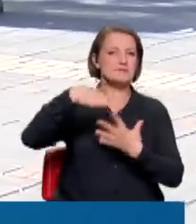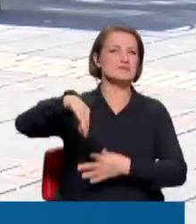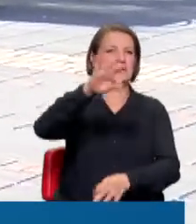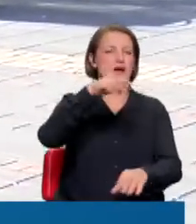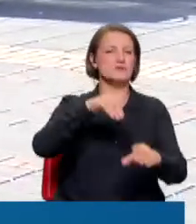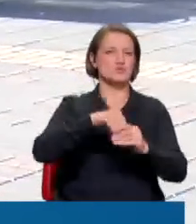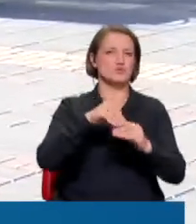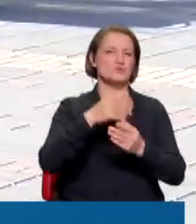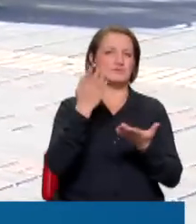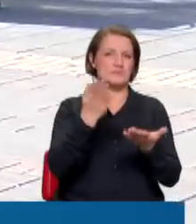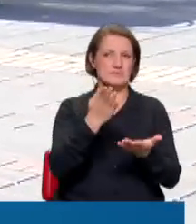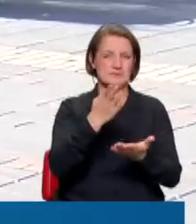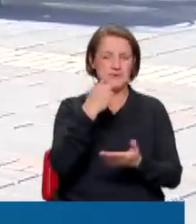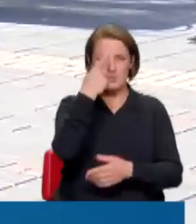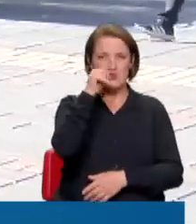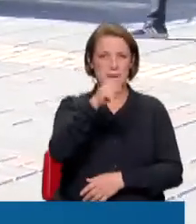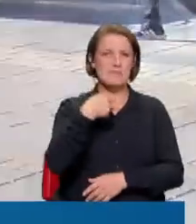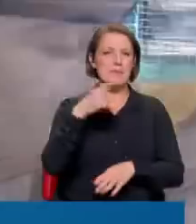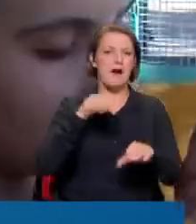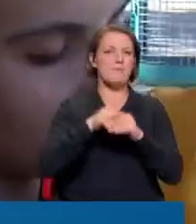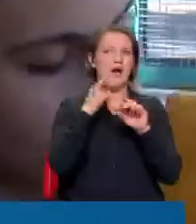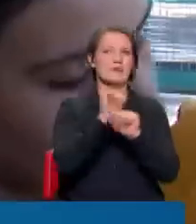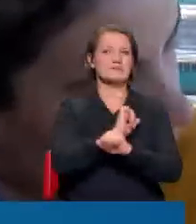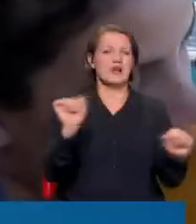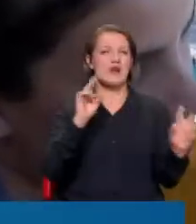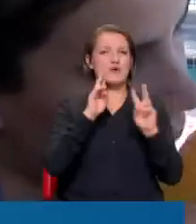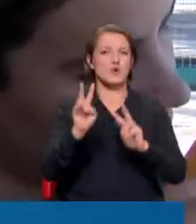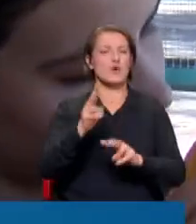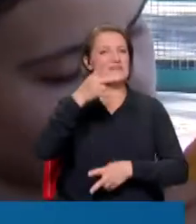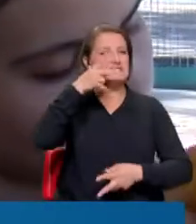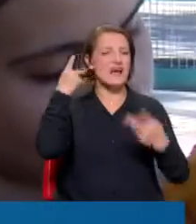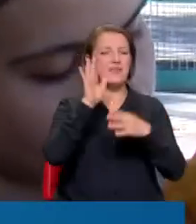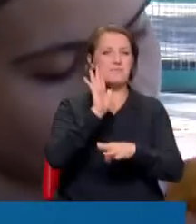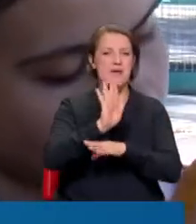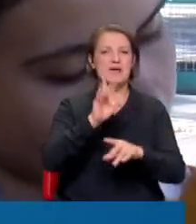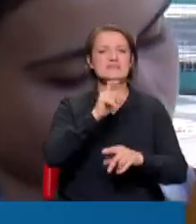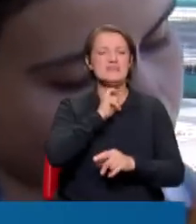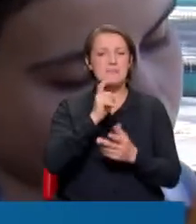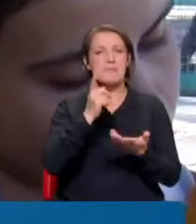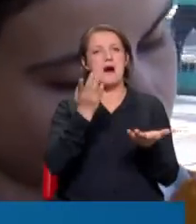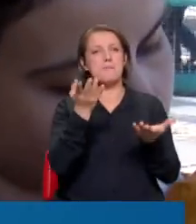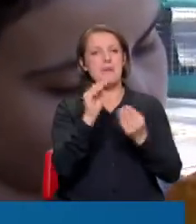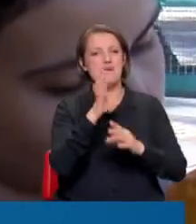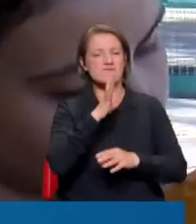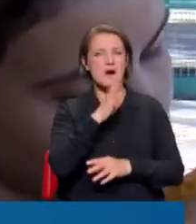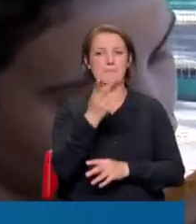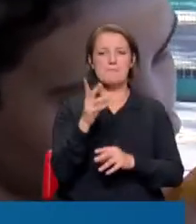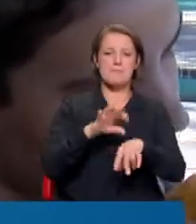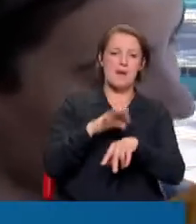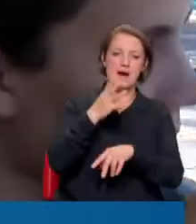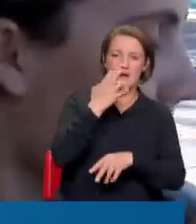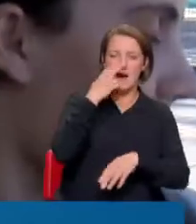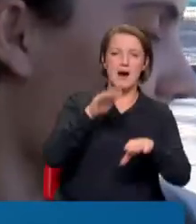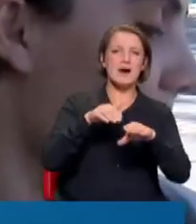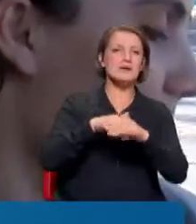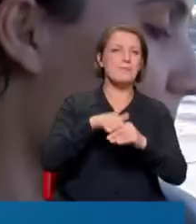yüzünden maalesef bizim de kampanyamız zarar görüyor sahte belgelerle SM tanısı var diye bebeklerimiz SM hastası diye